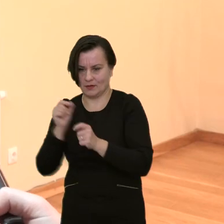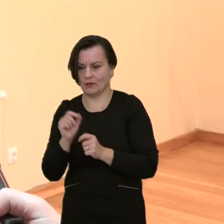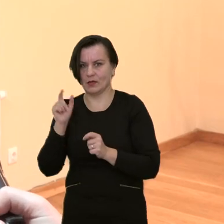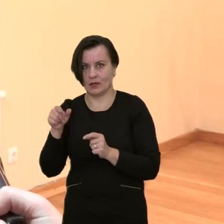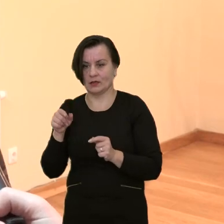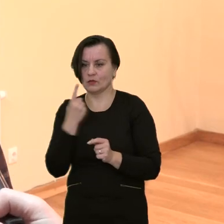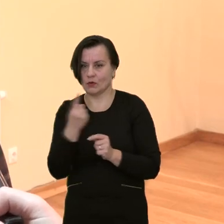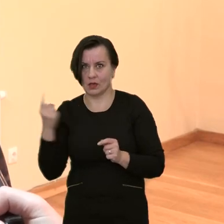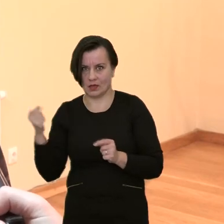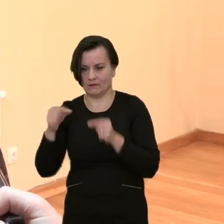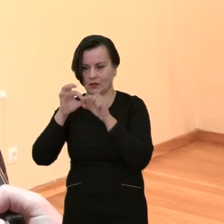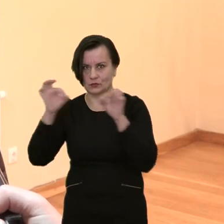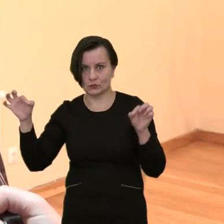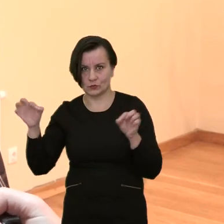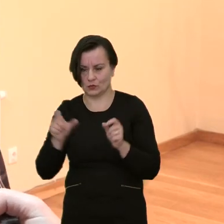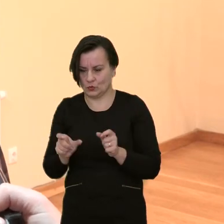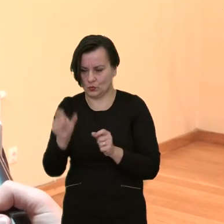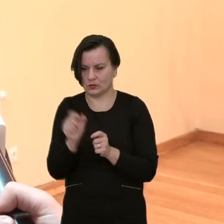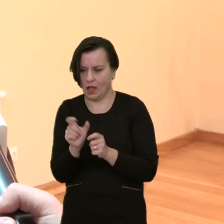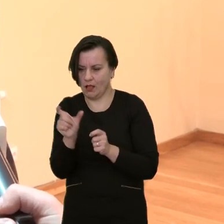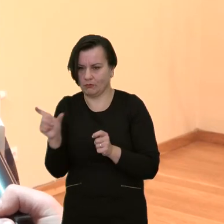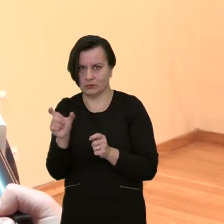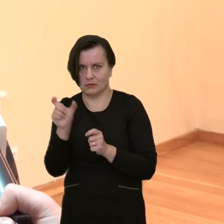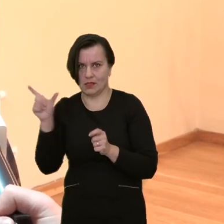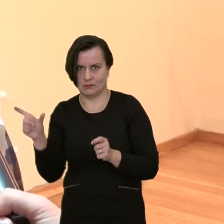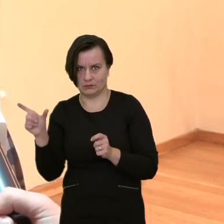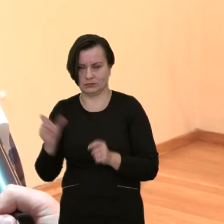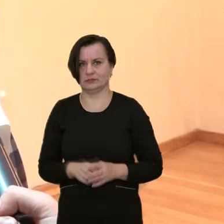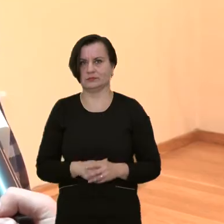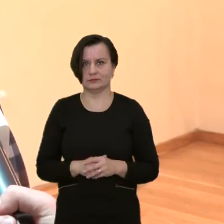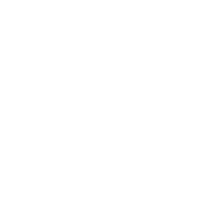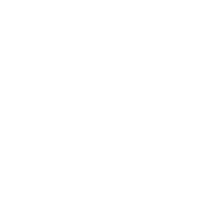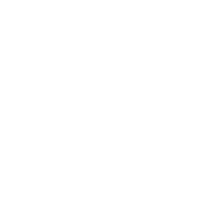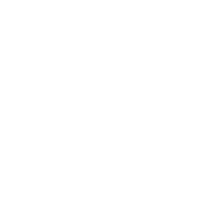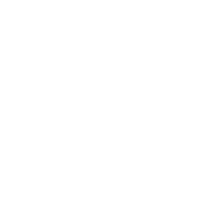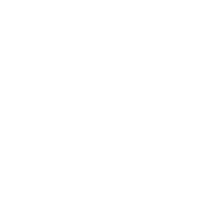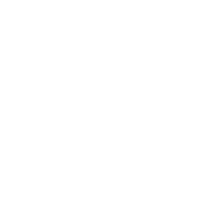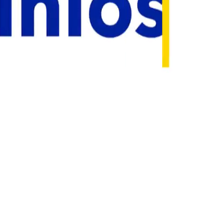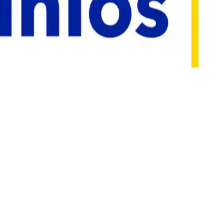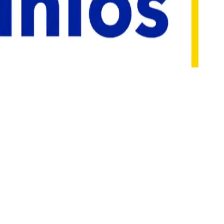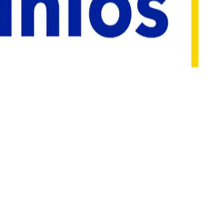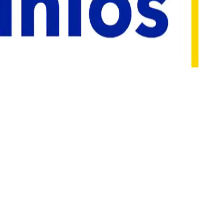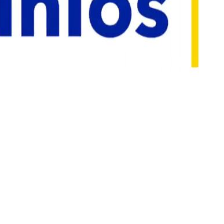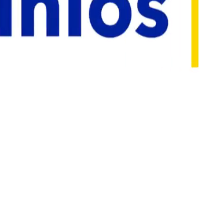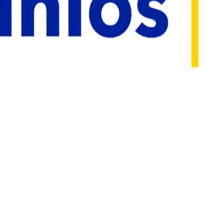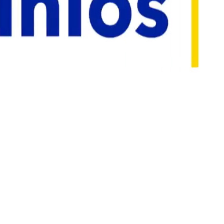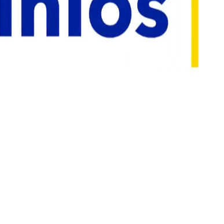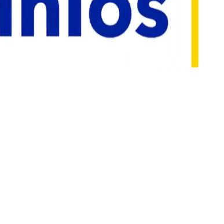siūlo pridėkite. Tai reiškia, nuo kiekvieno siūliuko mūsų juosta platėja.